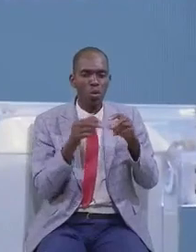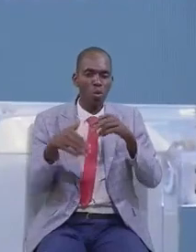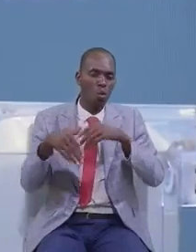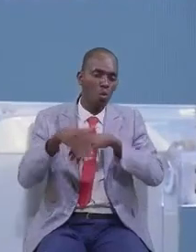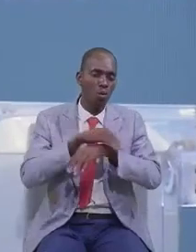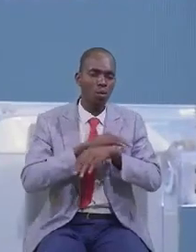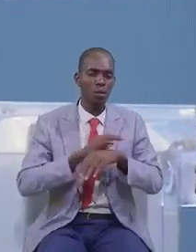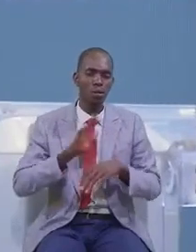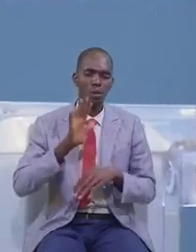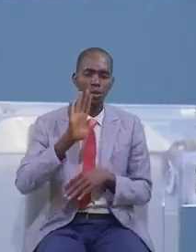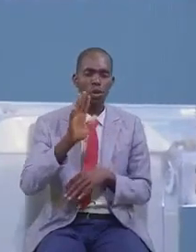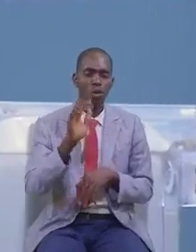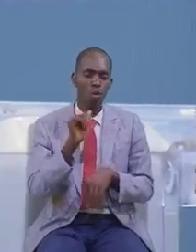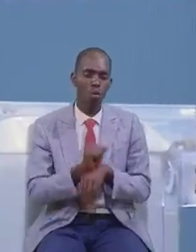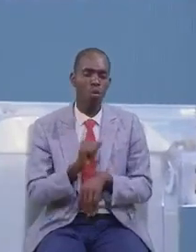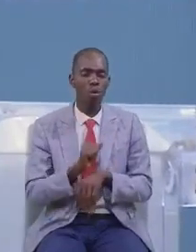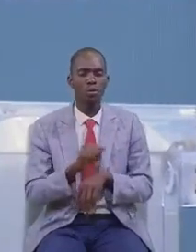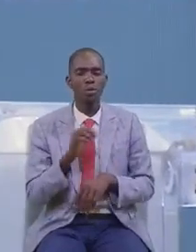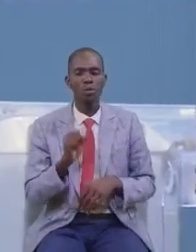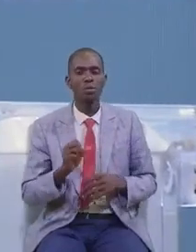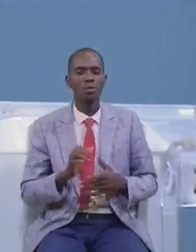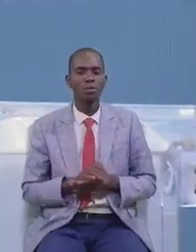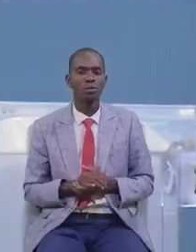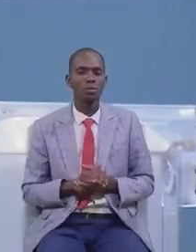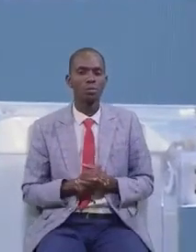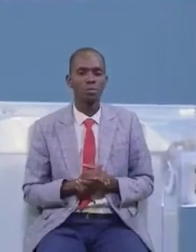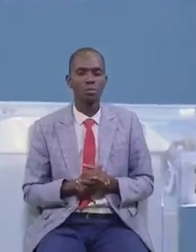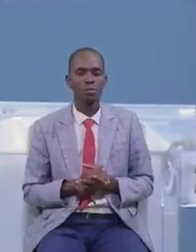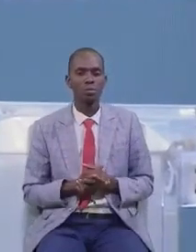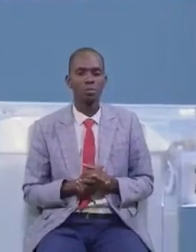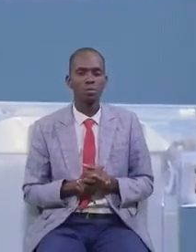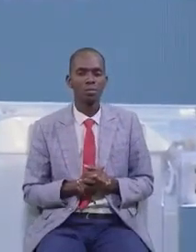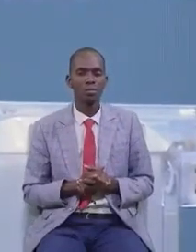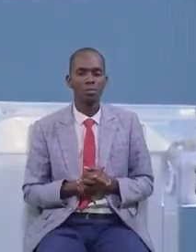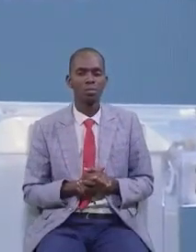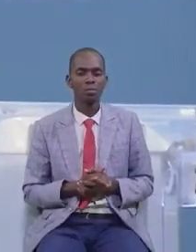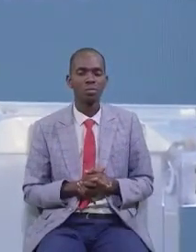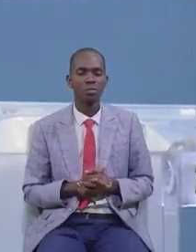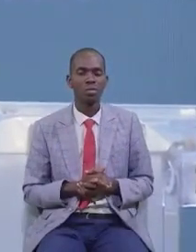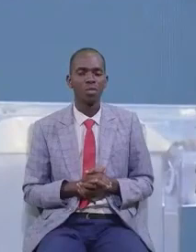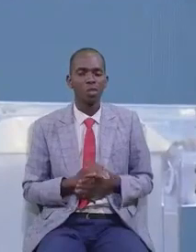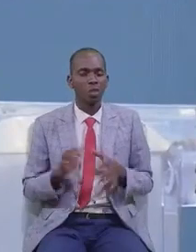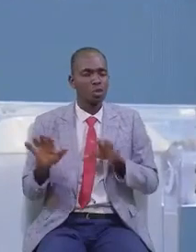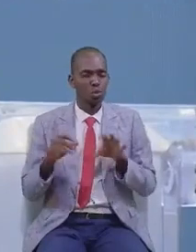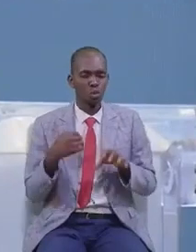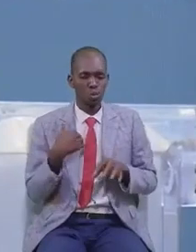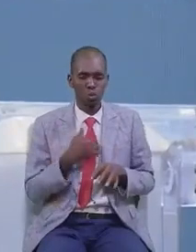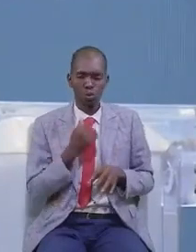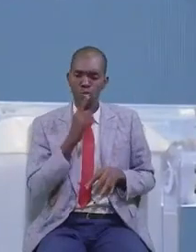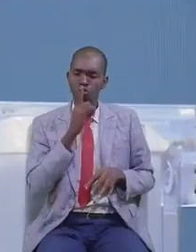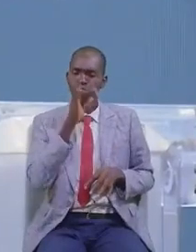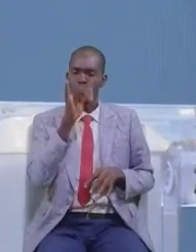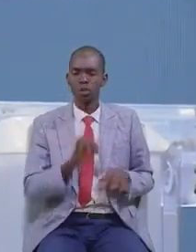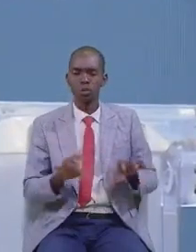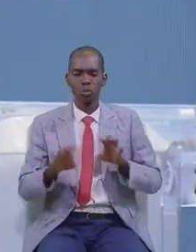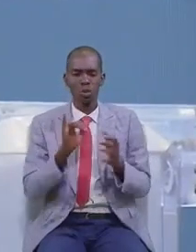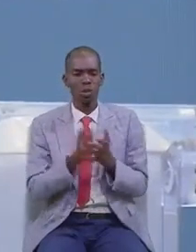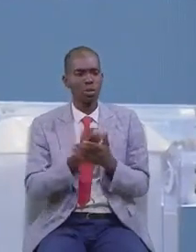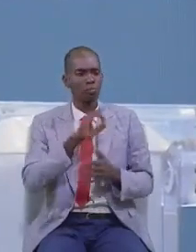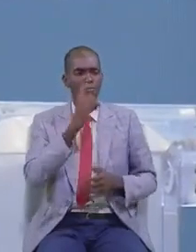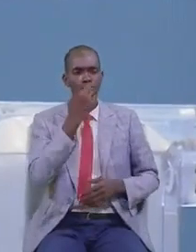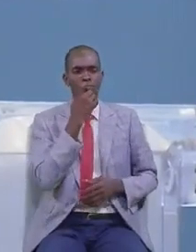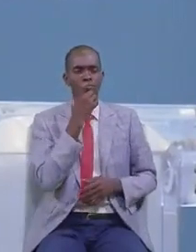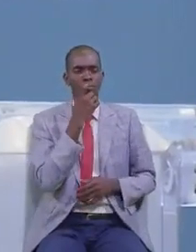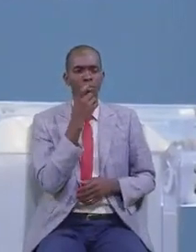your words. కనుక మీ నోటి మాటల విషయంలో గమనిక కలిగి ఉండండి. Do we do that really? నిజంగా అలా చేయగలమా? As